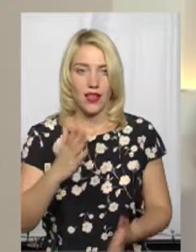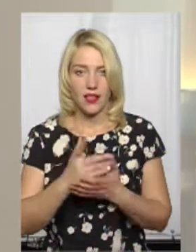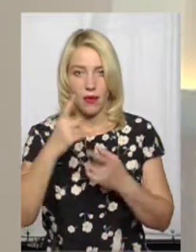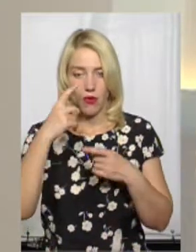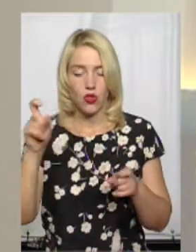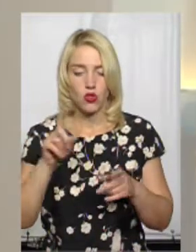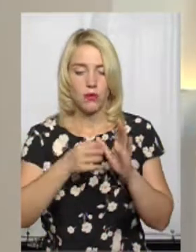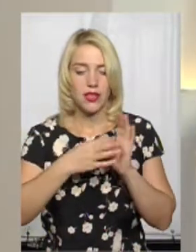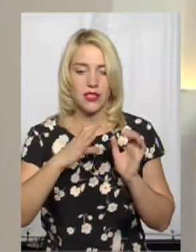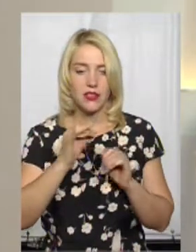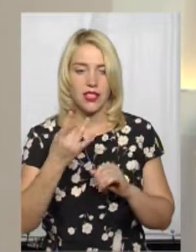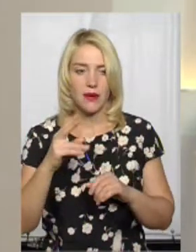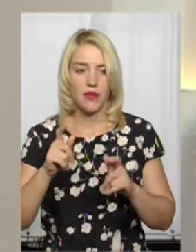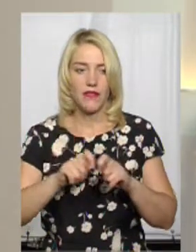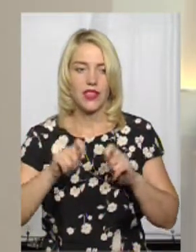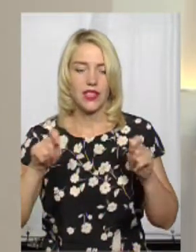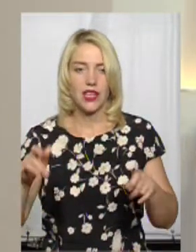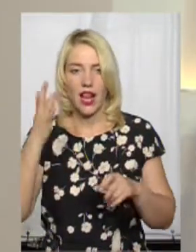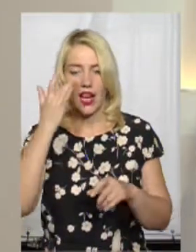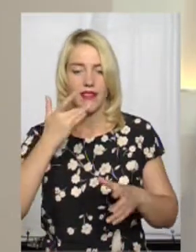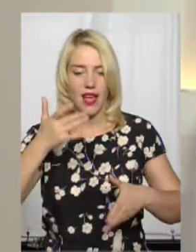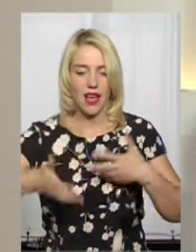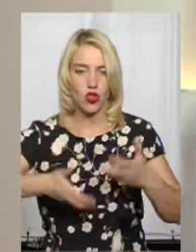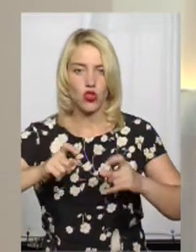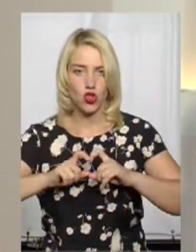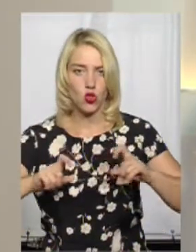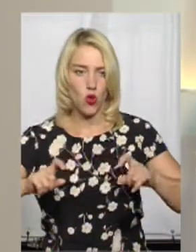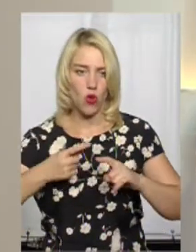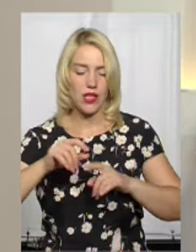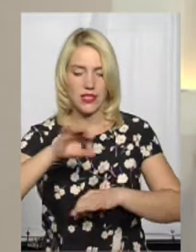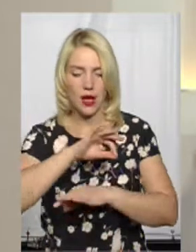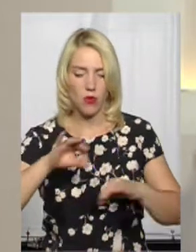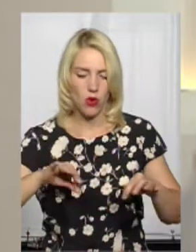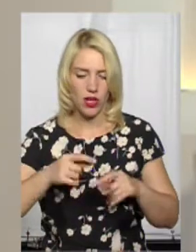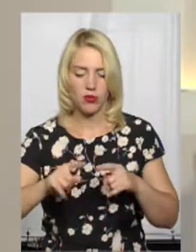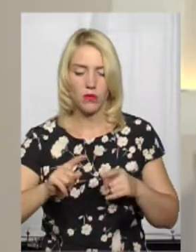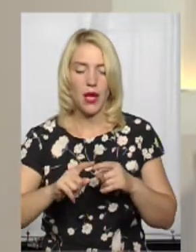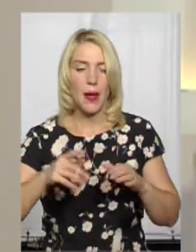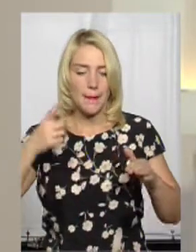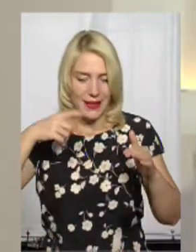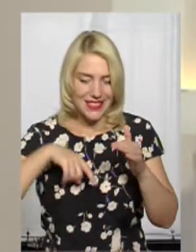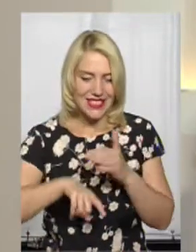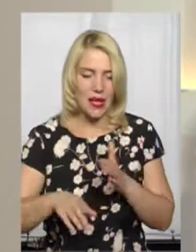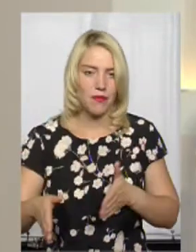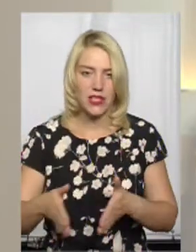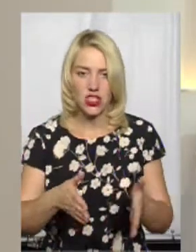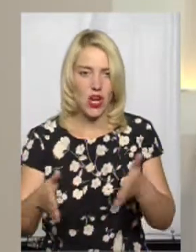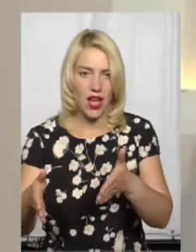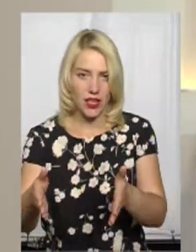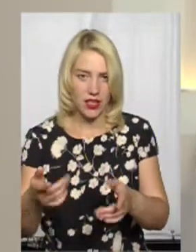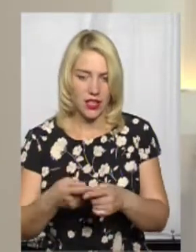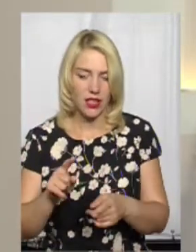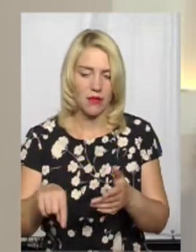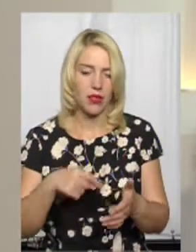серпня відкрилася літня археологічна школа, от саме за проєктом «Підземні шляхи 17-18 століття старовинного міста